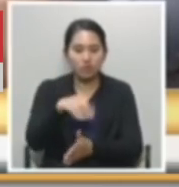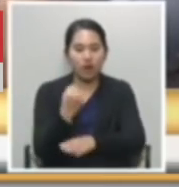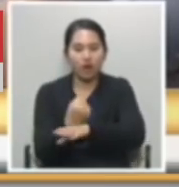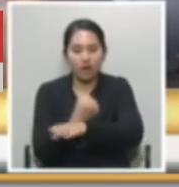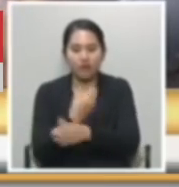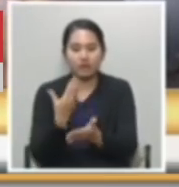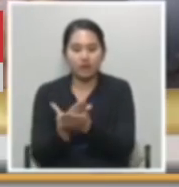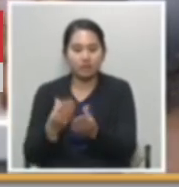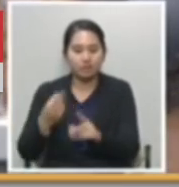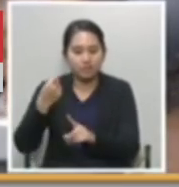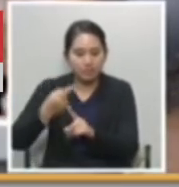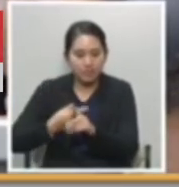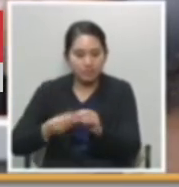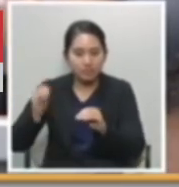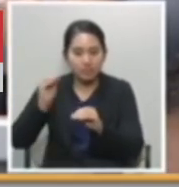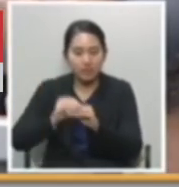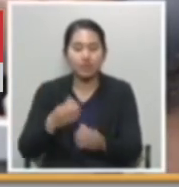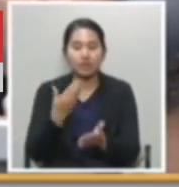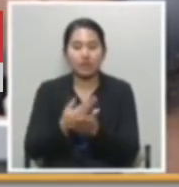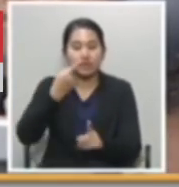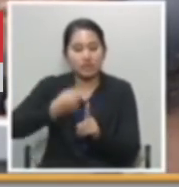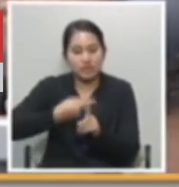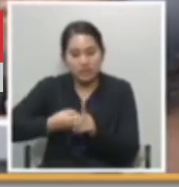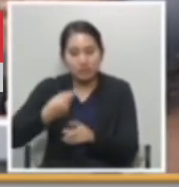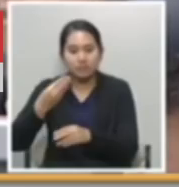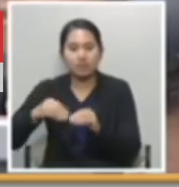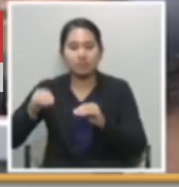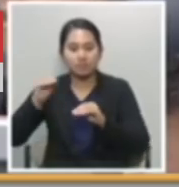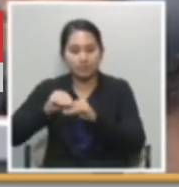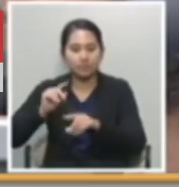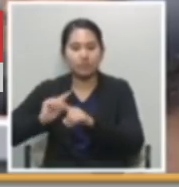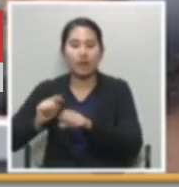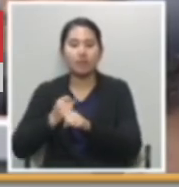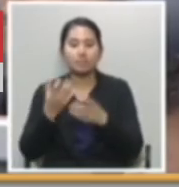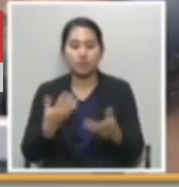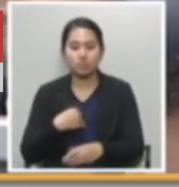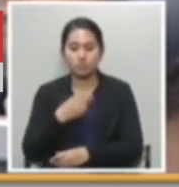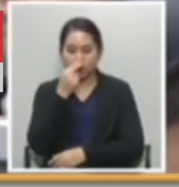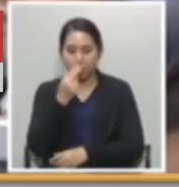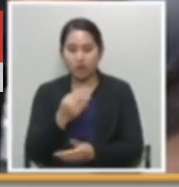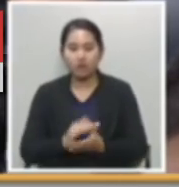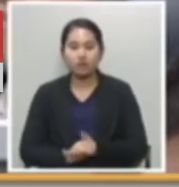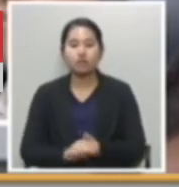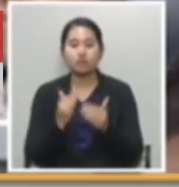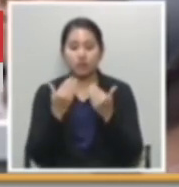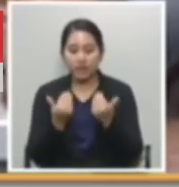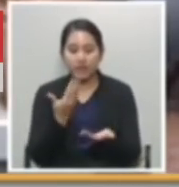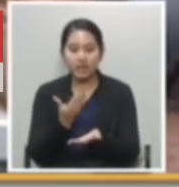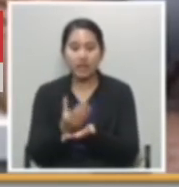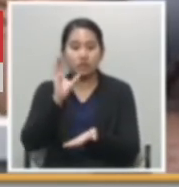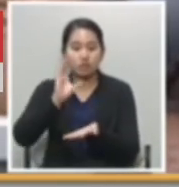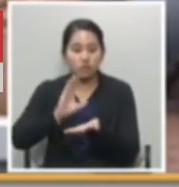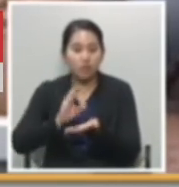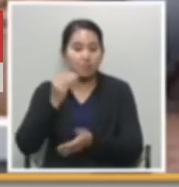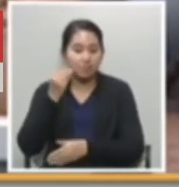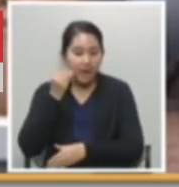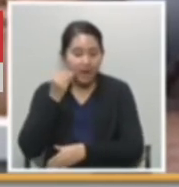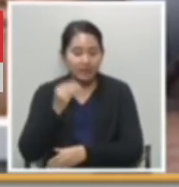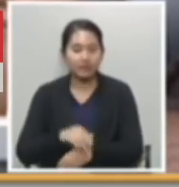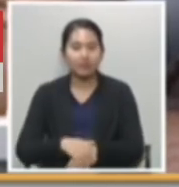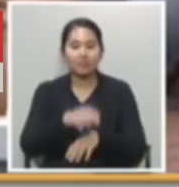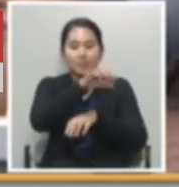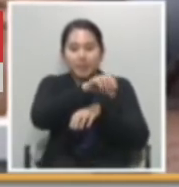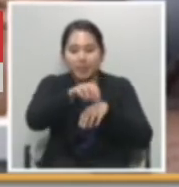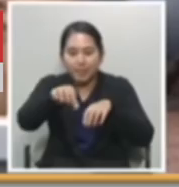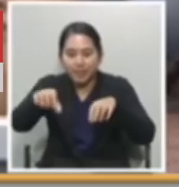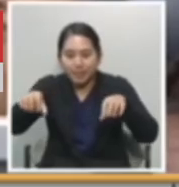ะเพิ่มเบี้ยยังชีพเดี๋ยวผมจะชำแหละให้ดูว่าเขาจะเติมยังไงวันนี้กองทุนหมู่บ้านที่ท่านหาเสียงไว้โอ้ยจะให้2ล้าน